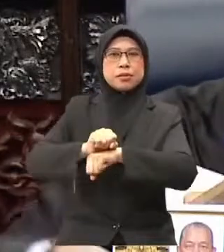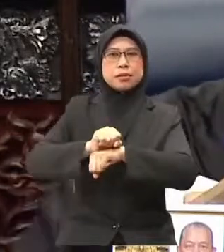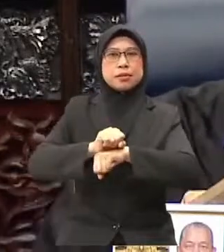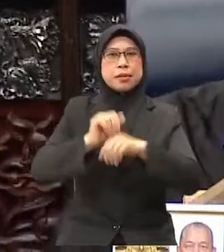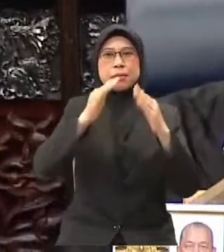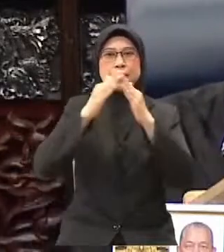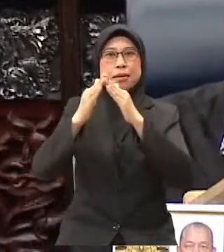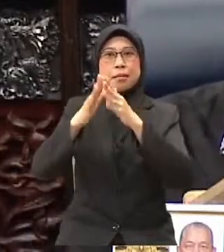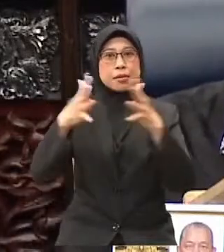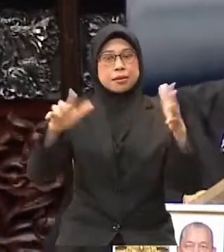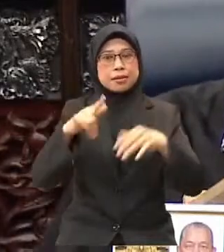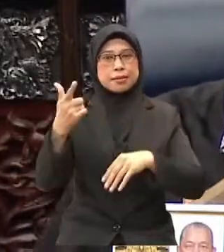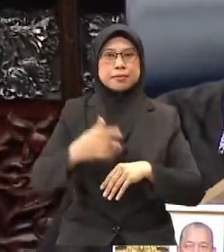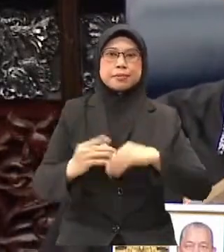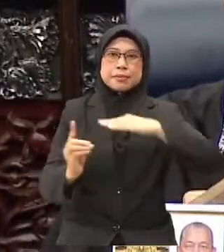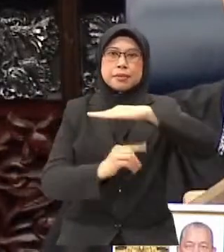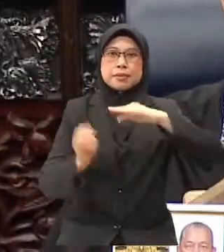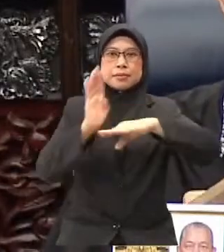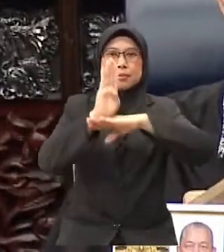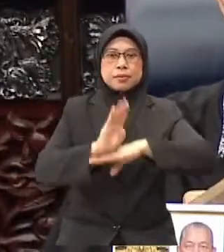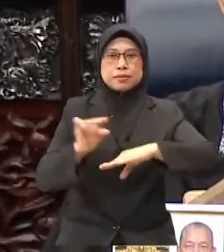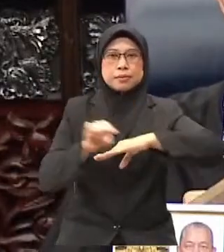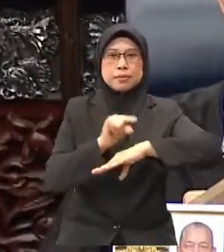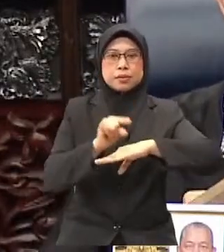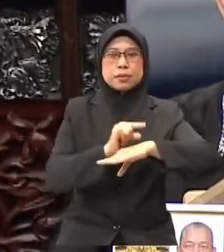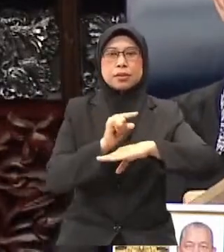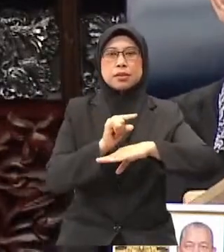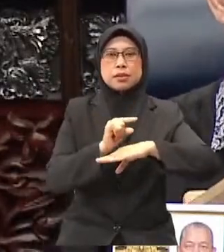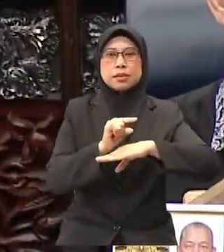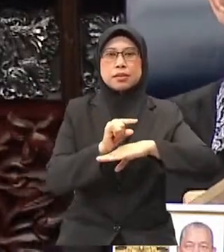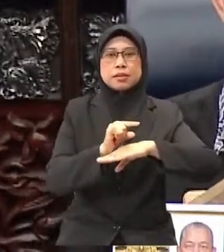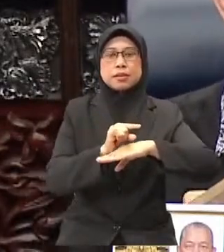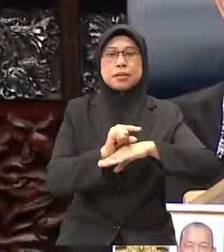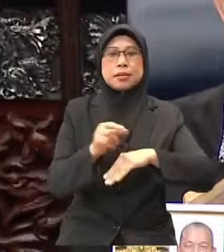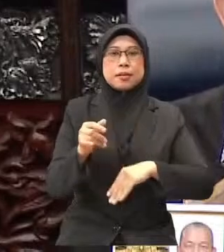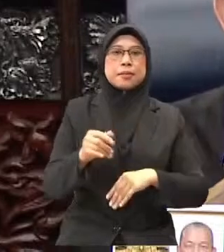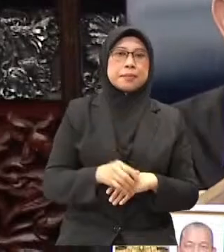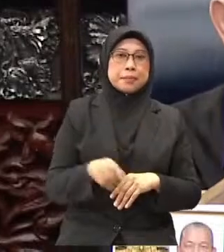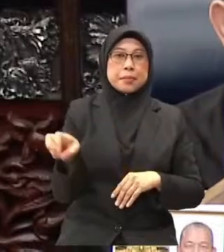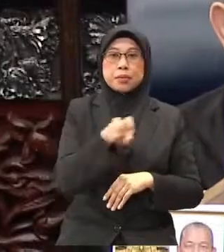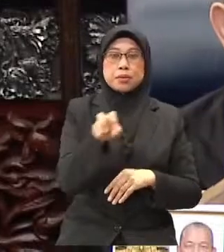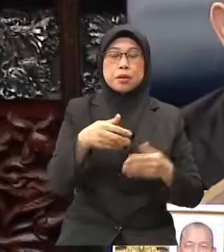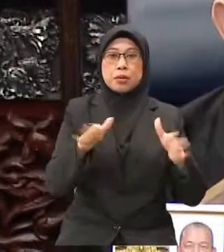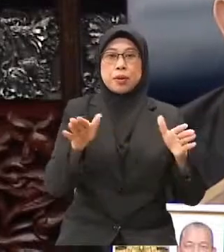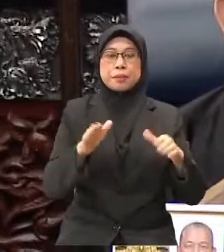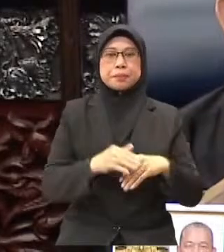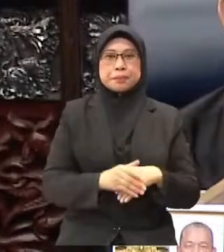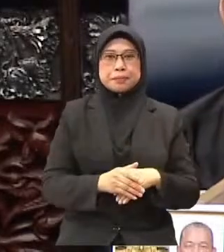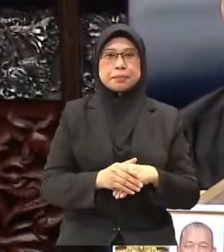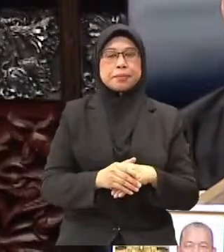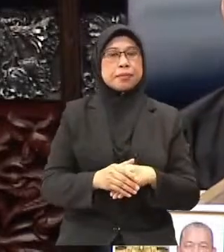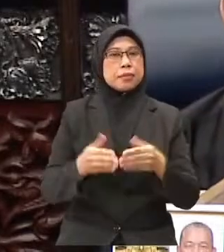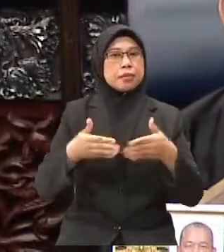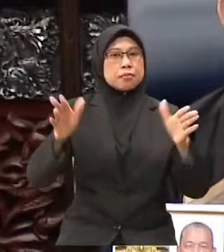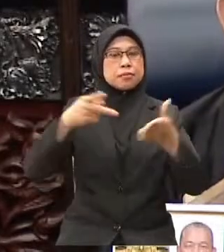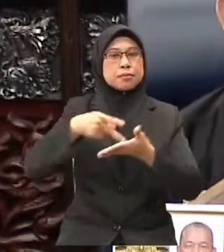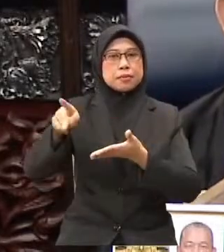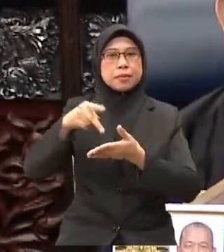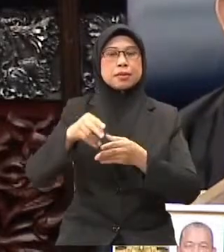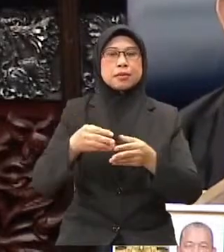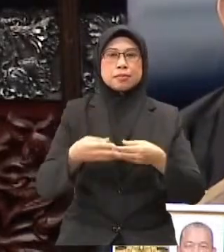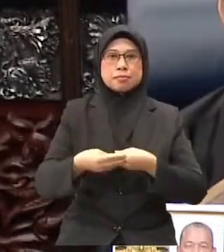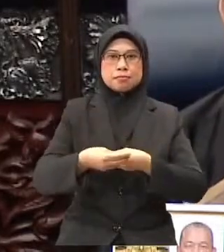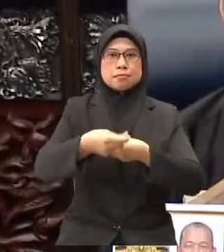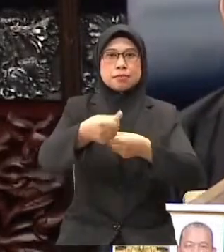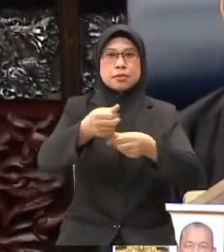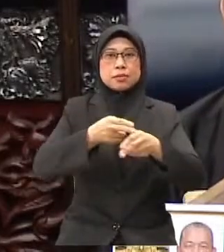lain dari segi dasar membudayakan penggunaan pengangkutan awam pelaksanaan Open payment bukan sahaja memudahkan urusan